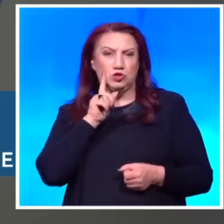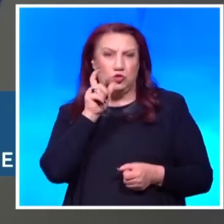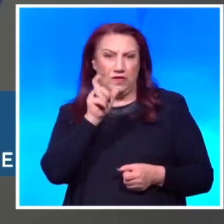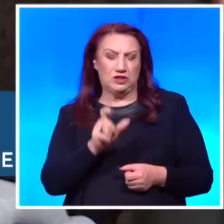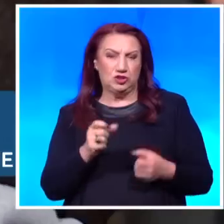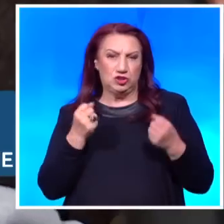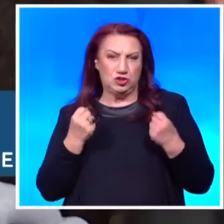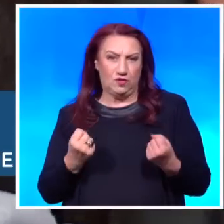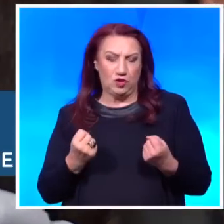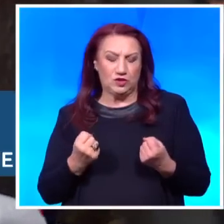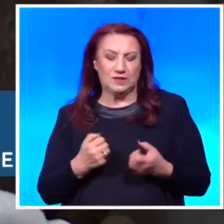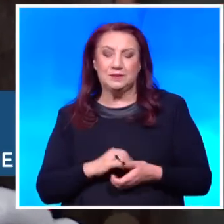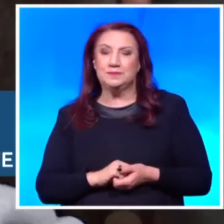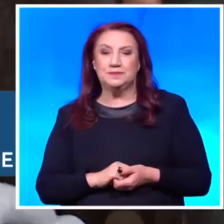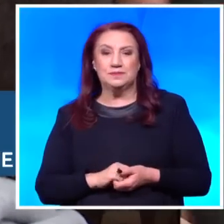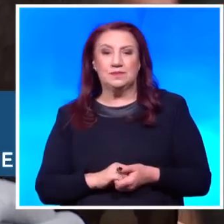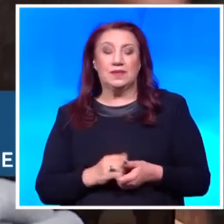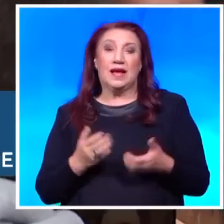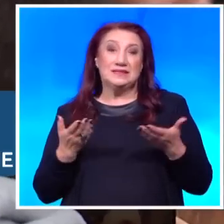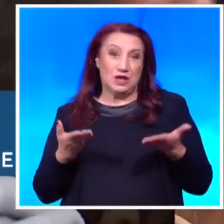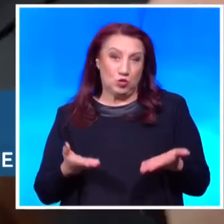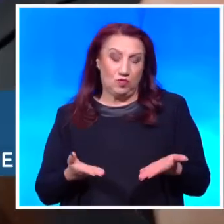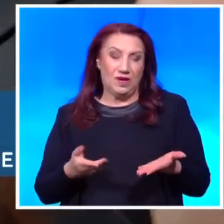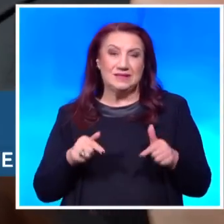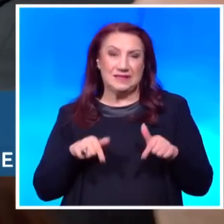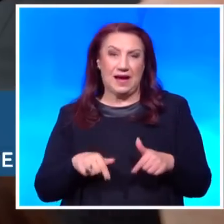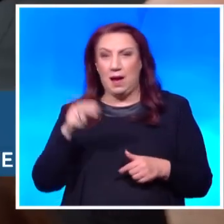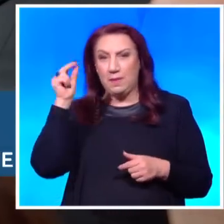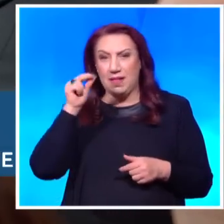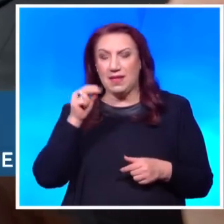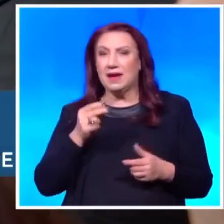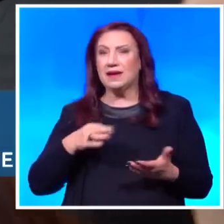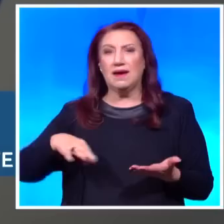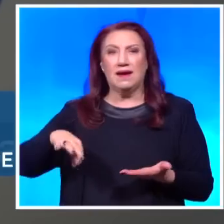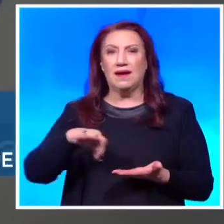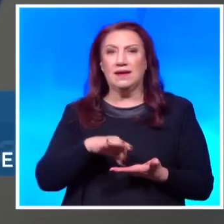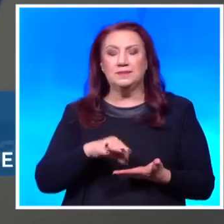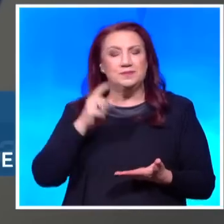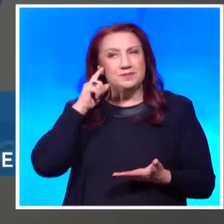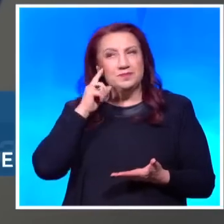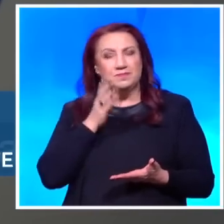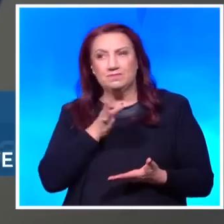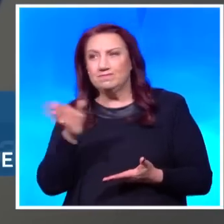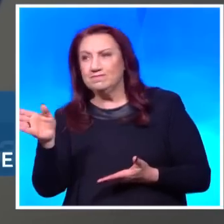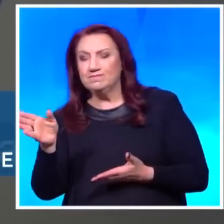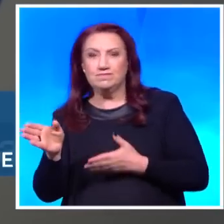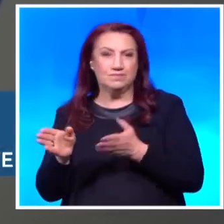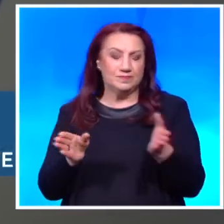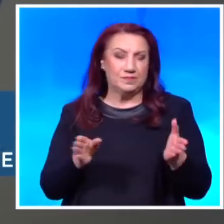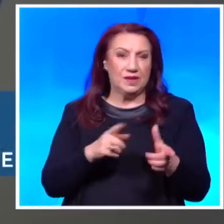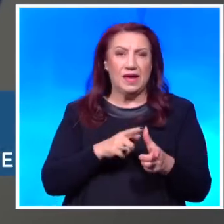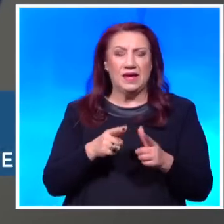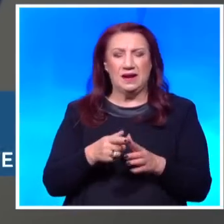на заплахите. Затова и сега България се намира на кръстопът, подчерта Гешев. Или ще отхвърлим измамата и гаврата